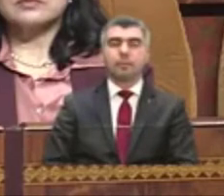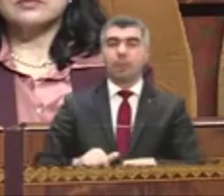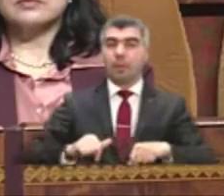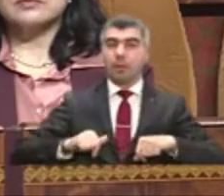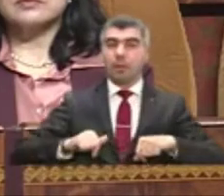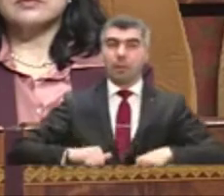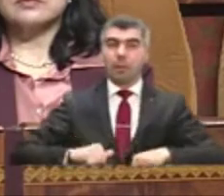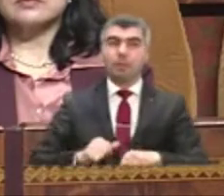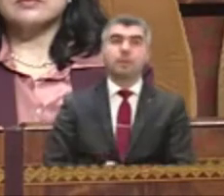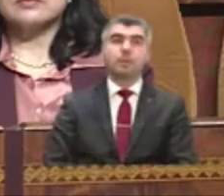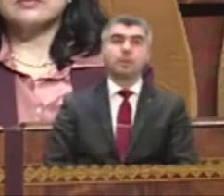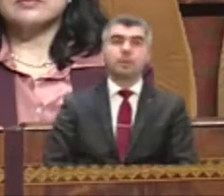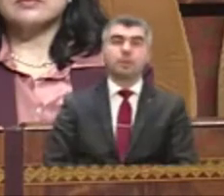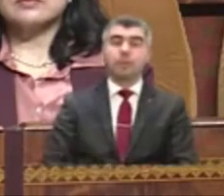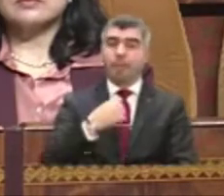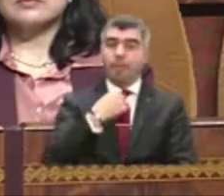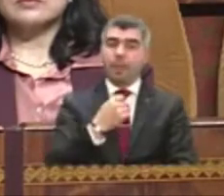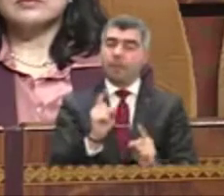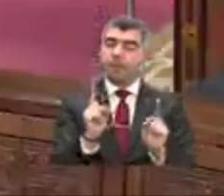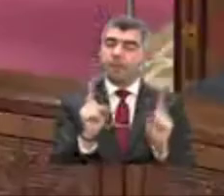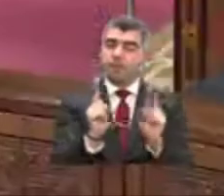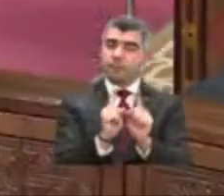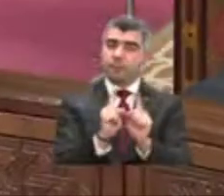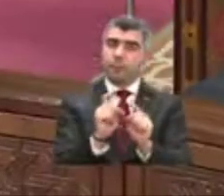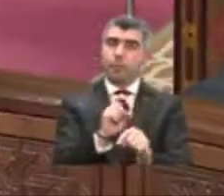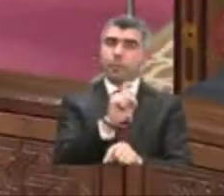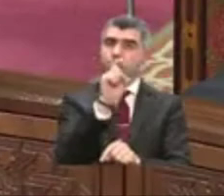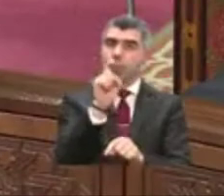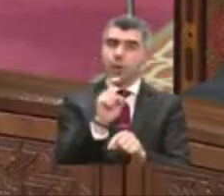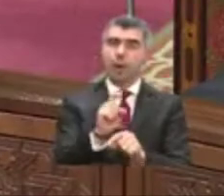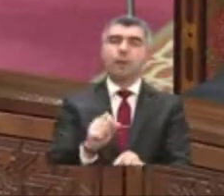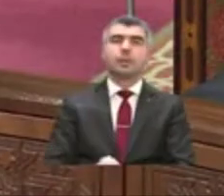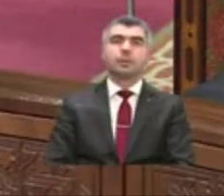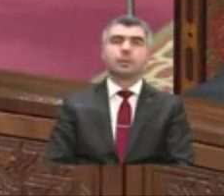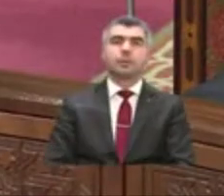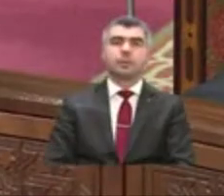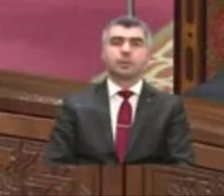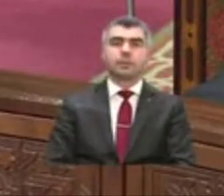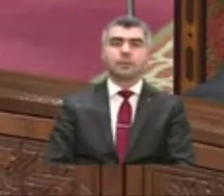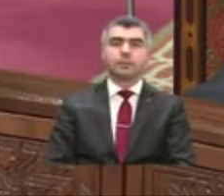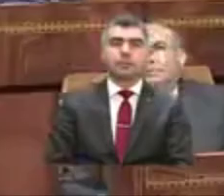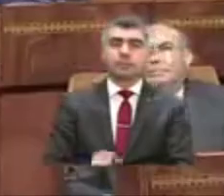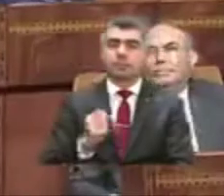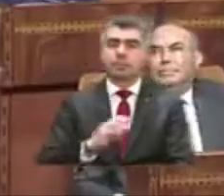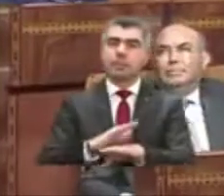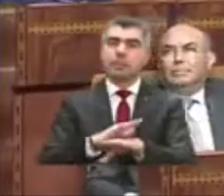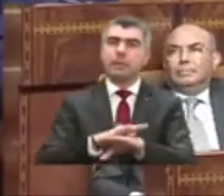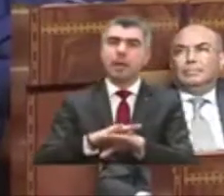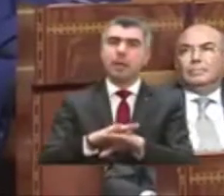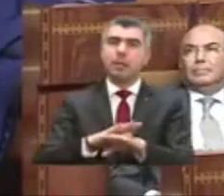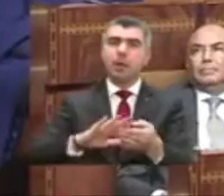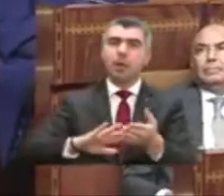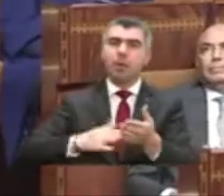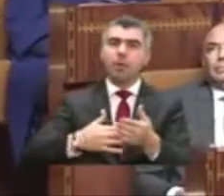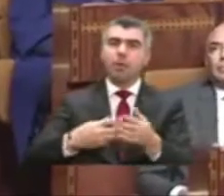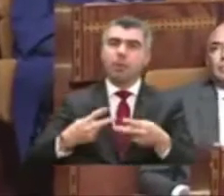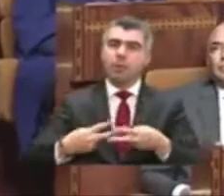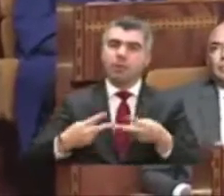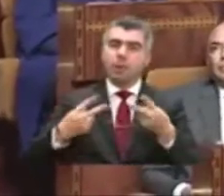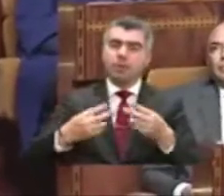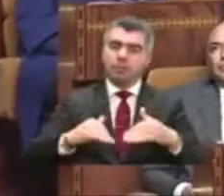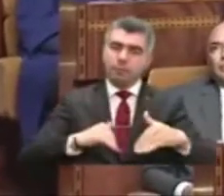سيد الوزير سوف أكون مقتضبا في هذا السؤال. ففي إطار السياسة الرامية إلى تعزيز